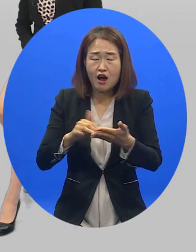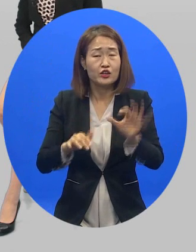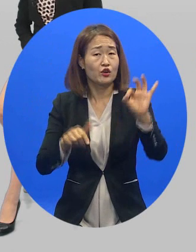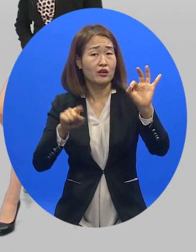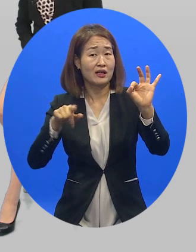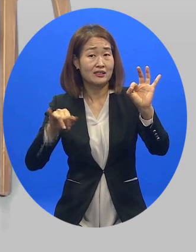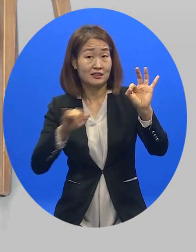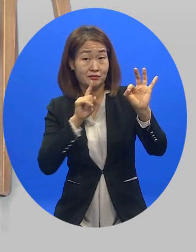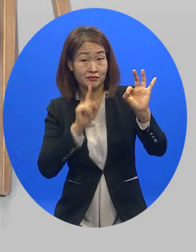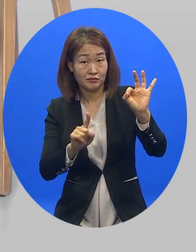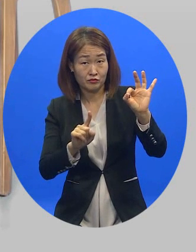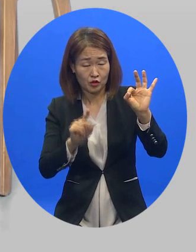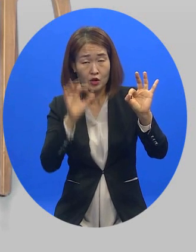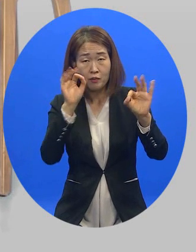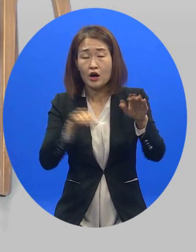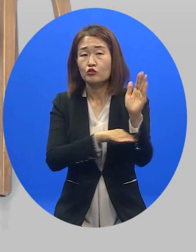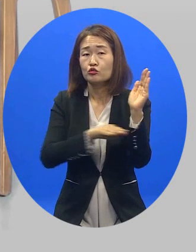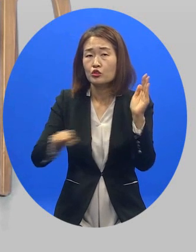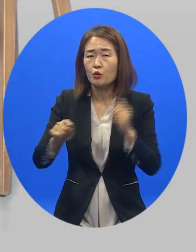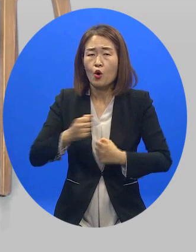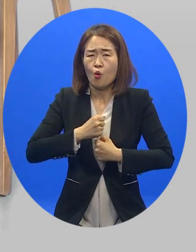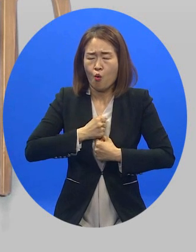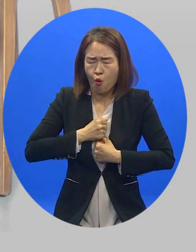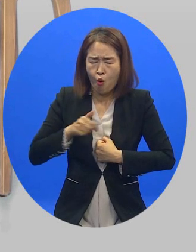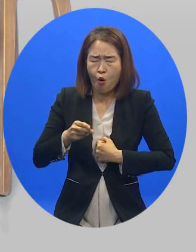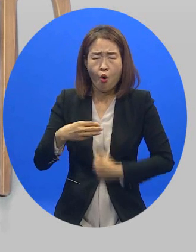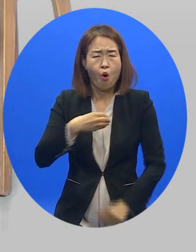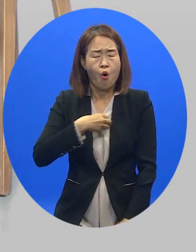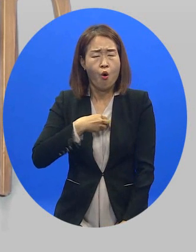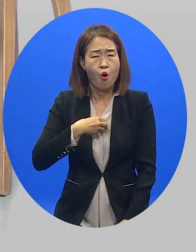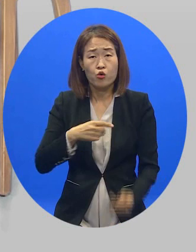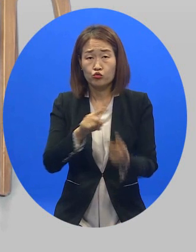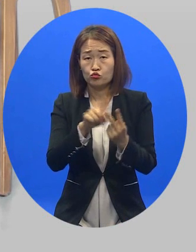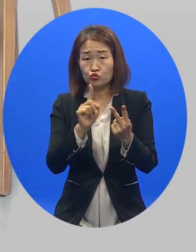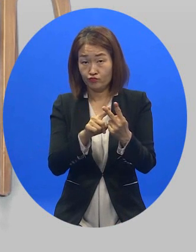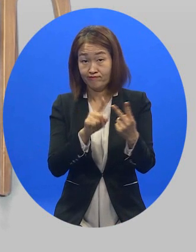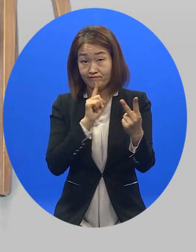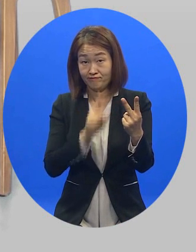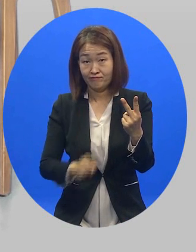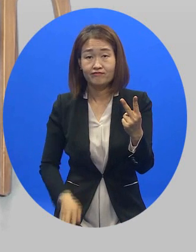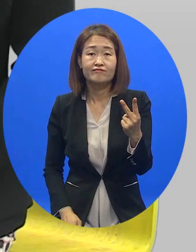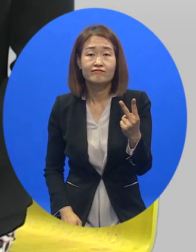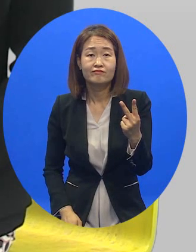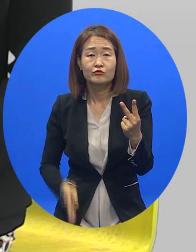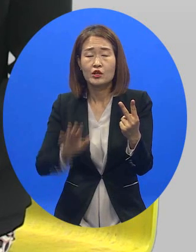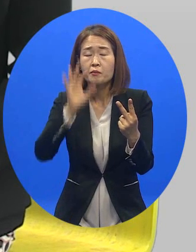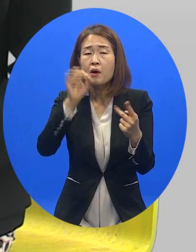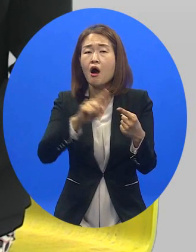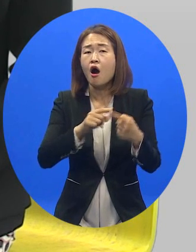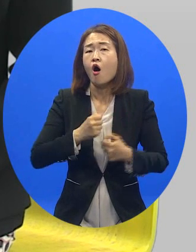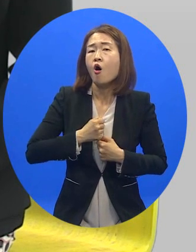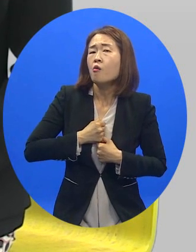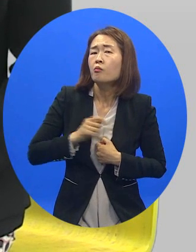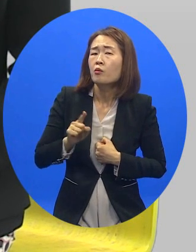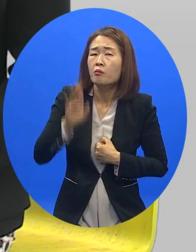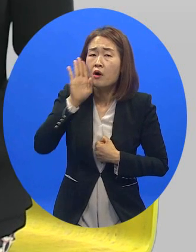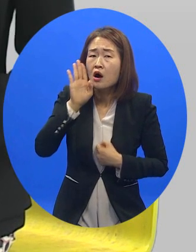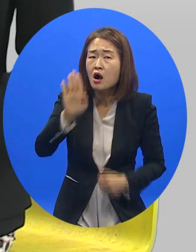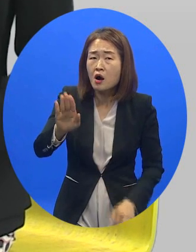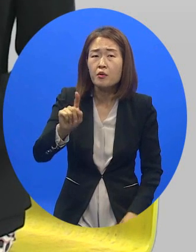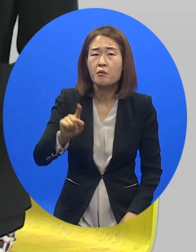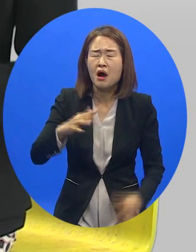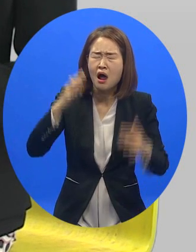10가지가 있습니다. 기준에 따라서 크게 주의보와 경보 두 가지로 나뉘는데요. 먼저 주의보는